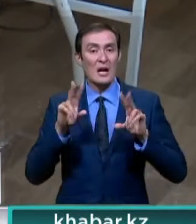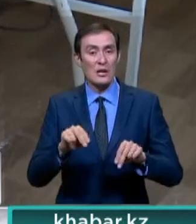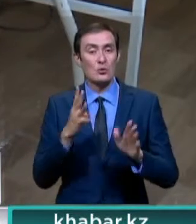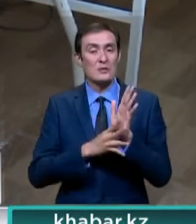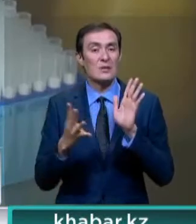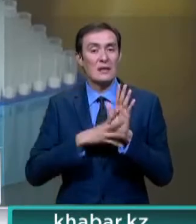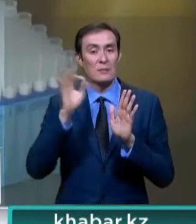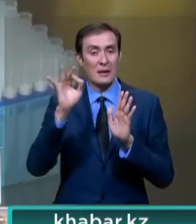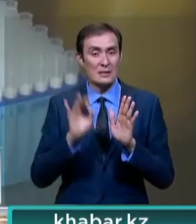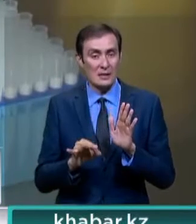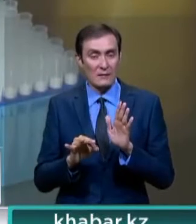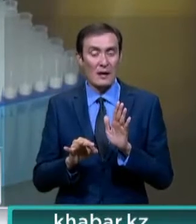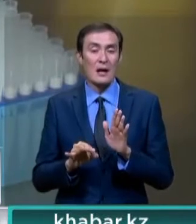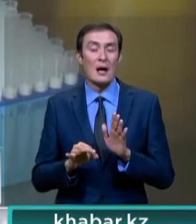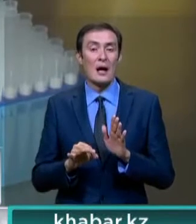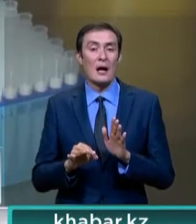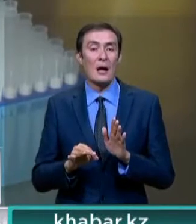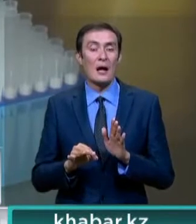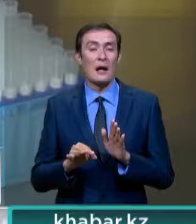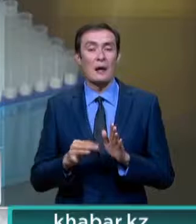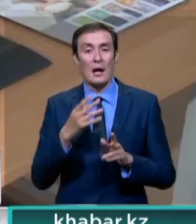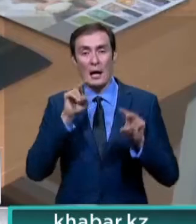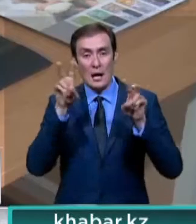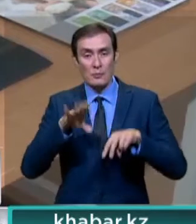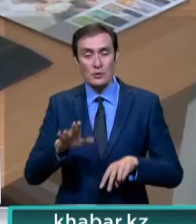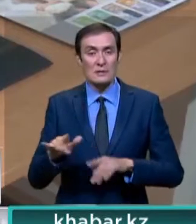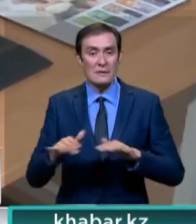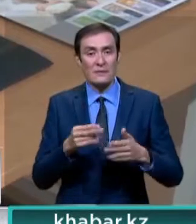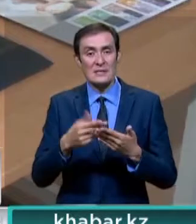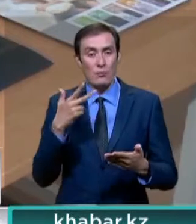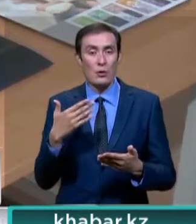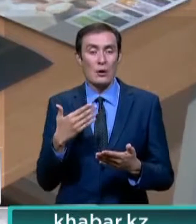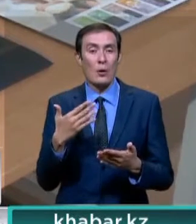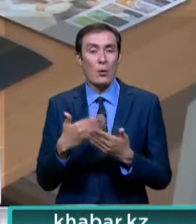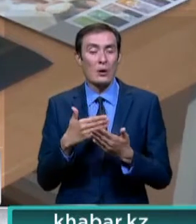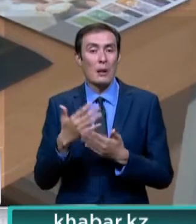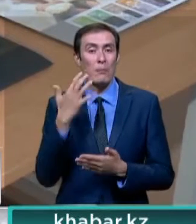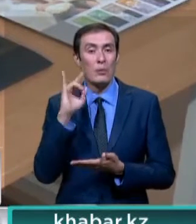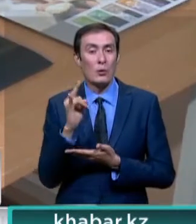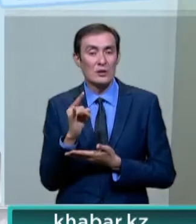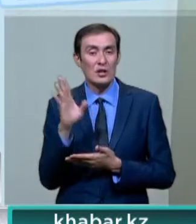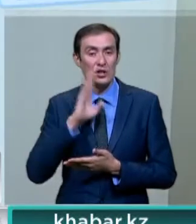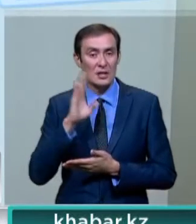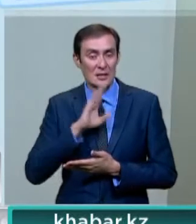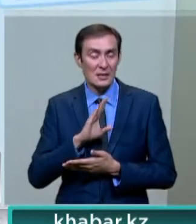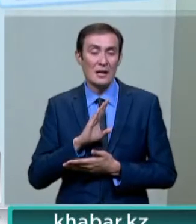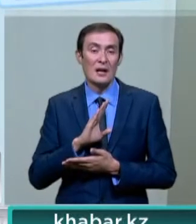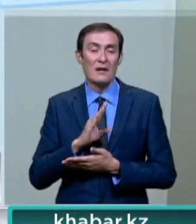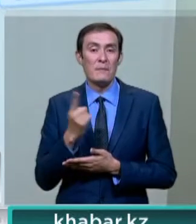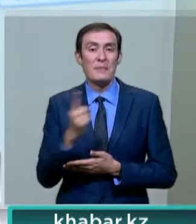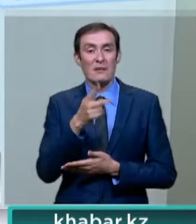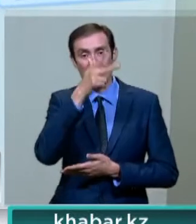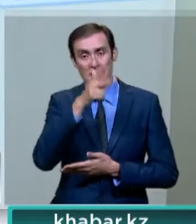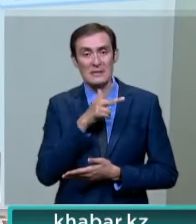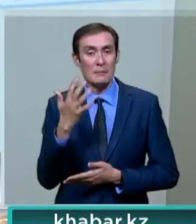на 99%. Анамнез будет проводиться методом забора околоплодной жидкости в первый